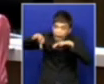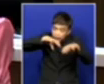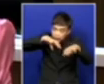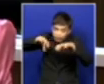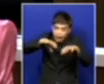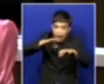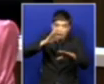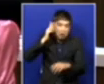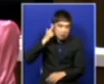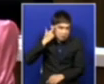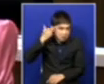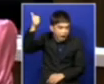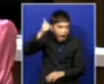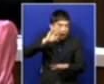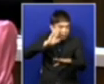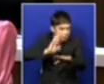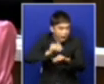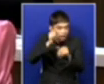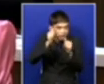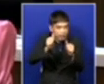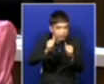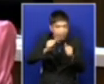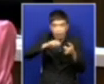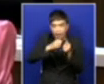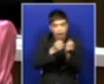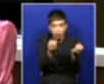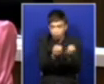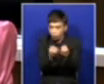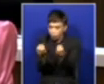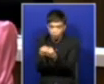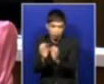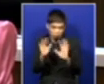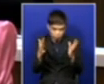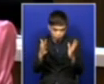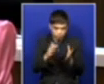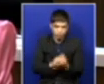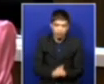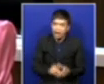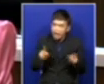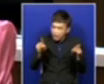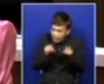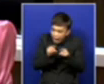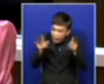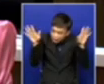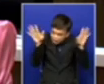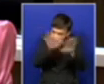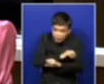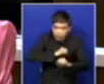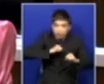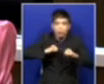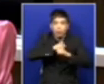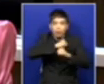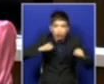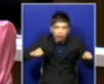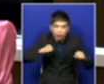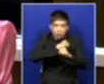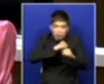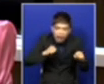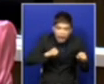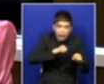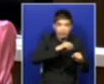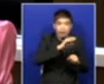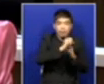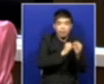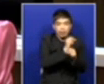อกครับมันเหมือนกับการออกกำลังกายอ่ะท่านประธานครับถ้าเราออกกำลังกายอย่างต่อเนื่องมาตลอดปี57 58 59